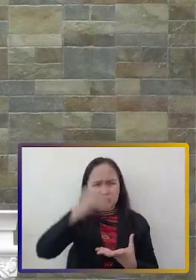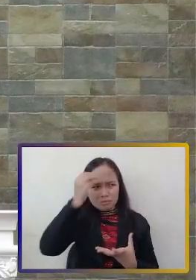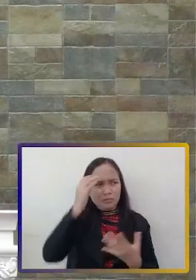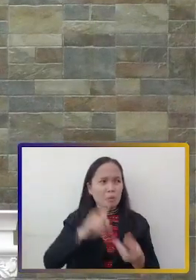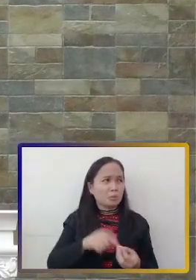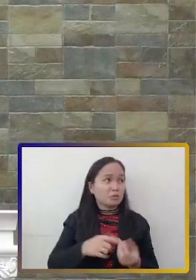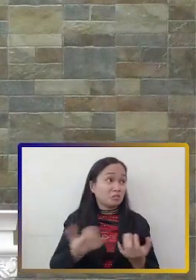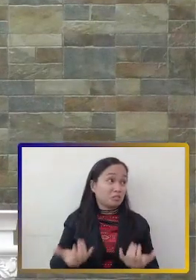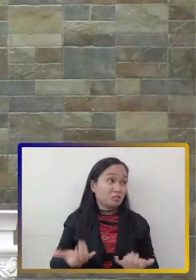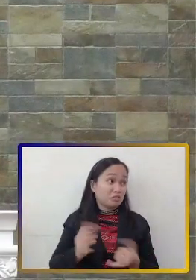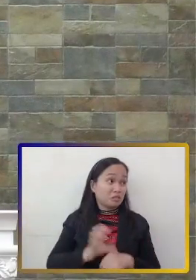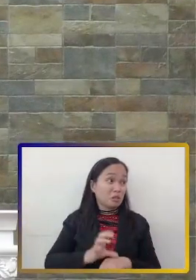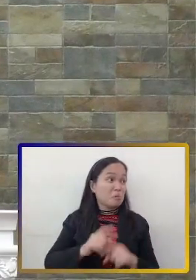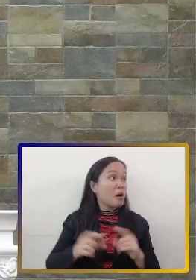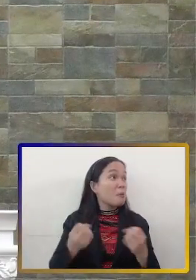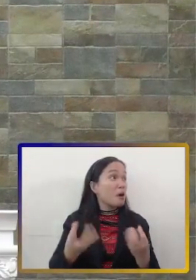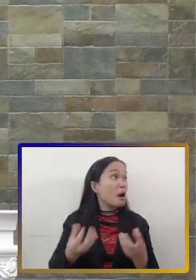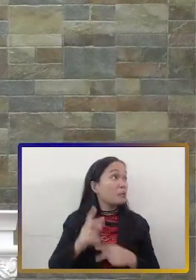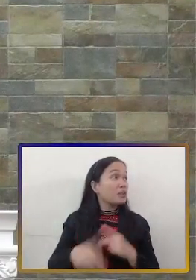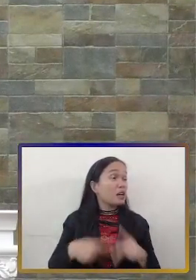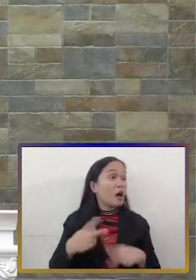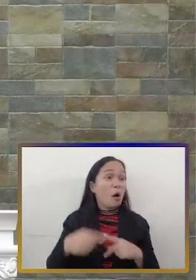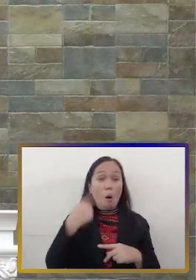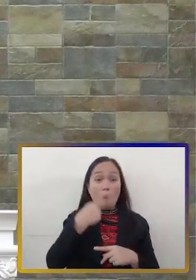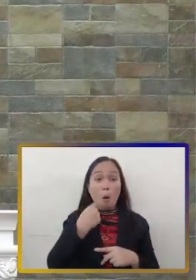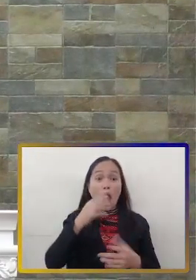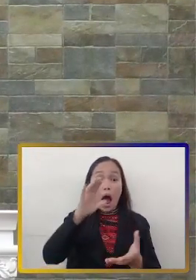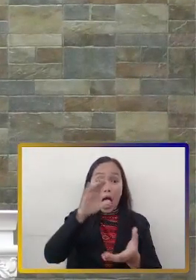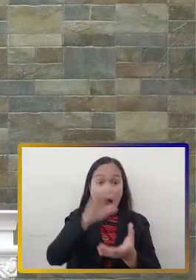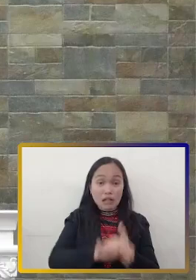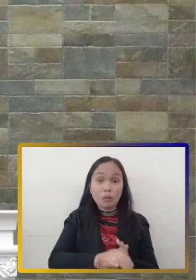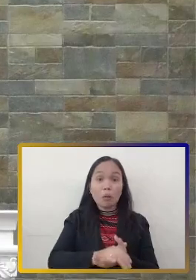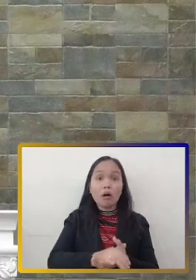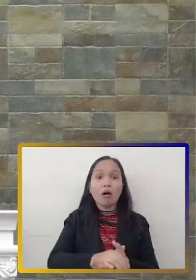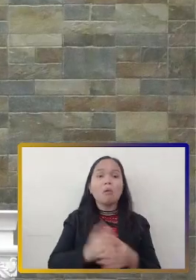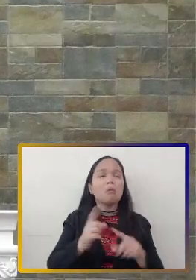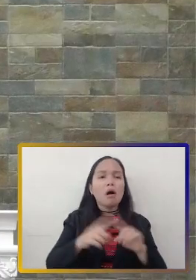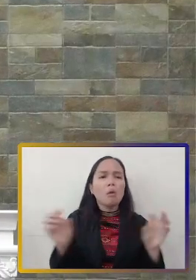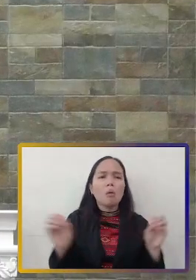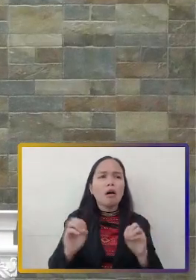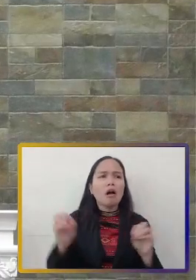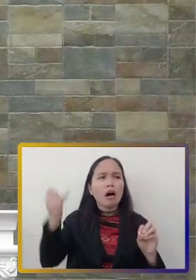Maraming mga tao ngayon na nag-aasawa na walang ka-idea patungkol sa pag-aasawa.